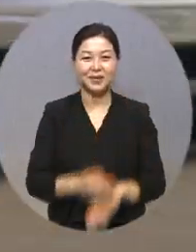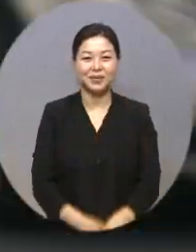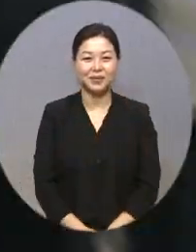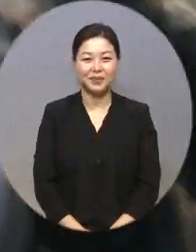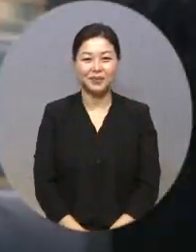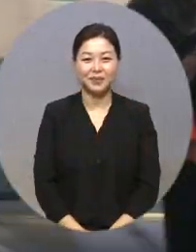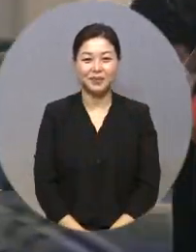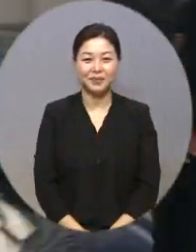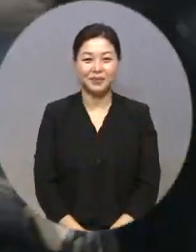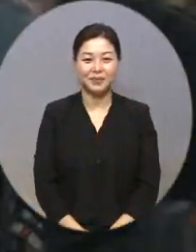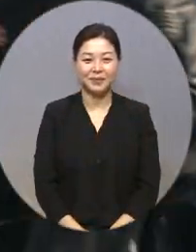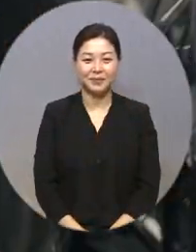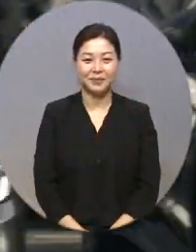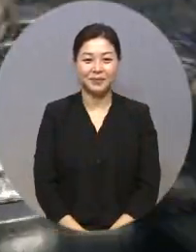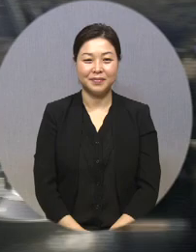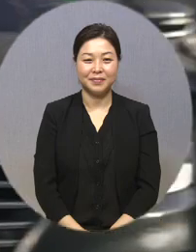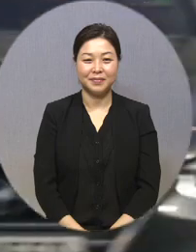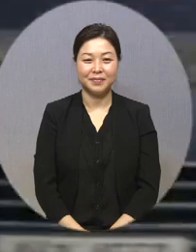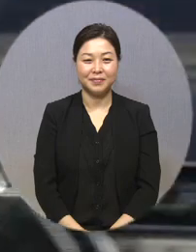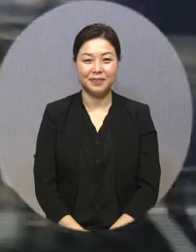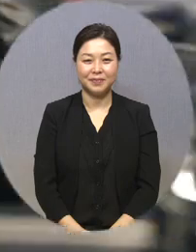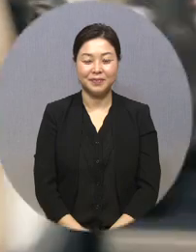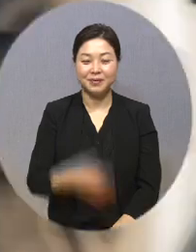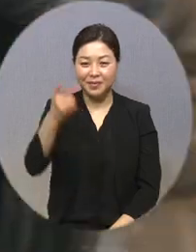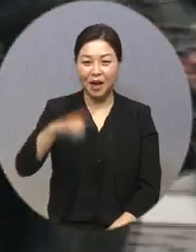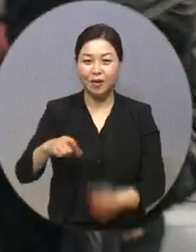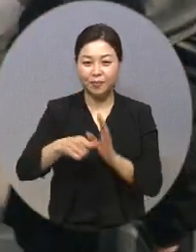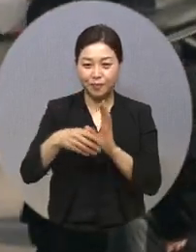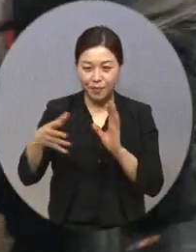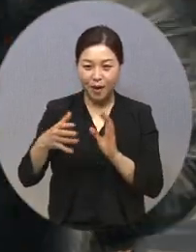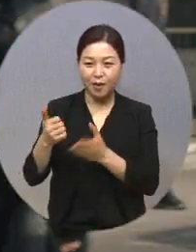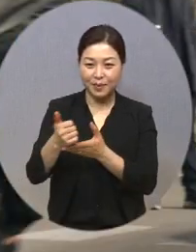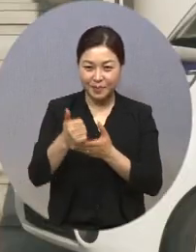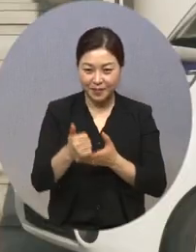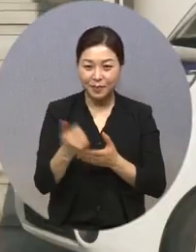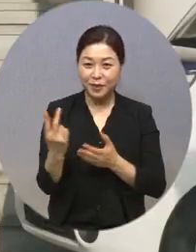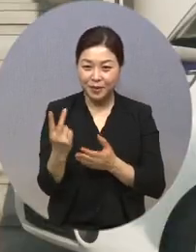파이팅! 아이고! 아이고! 다음 셀럽분이 오셨습니다.